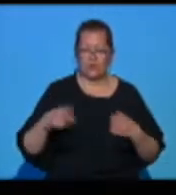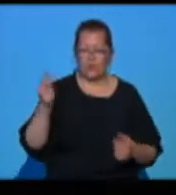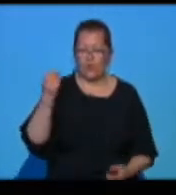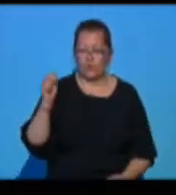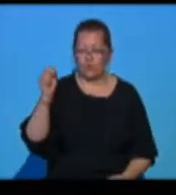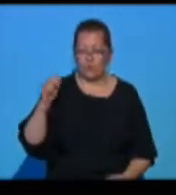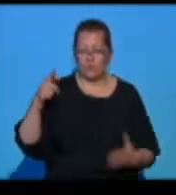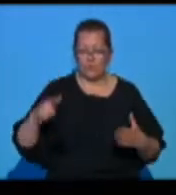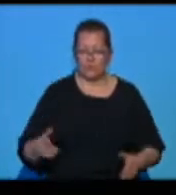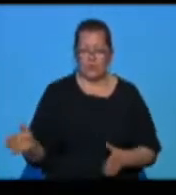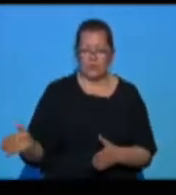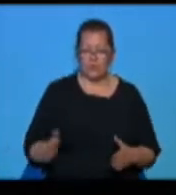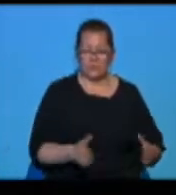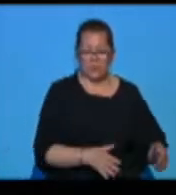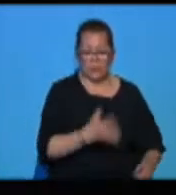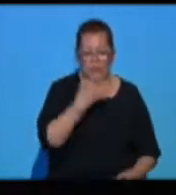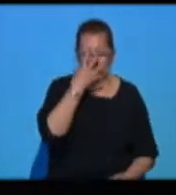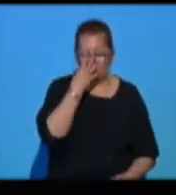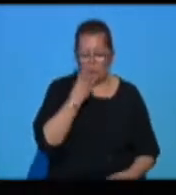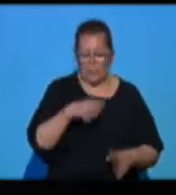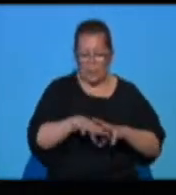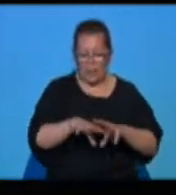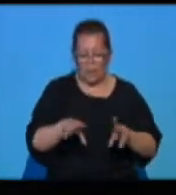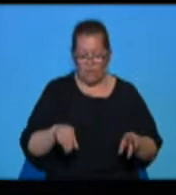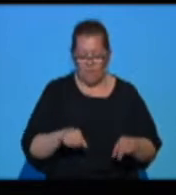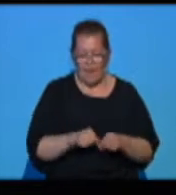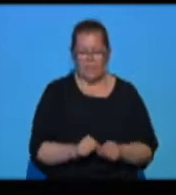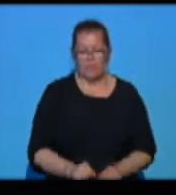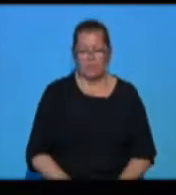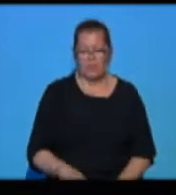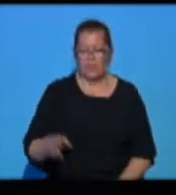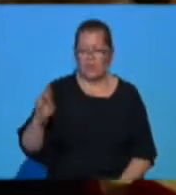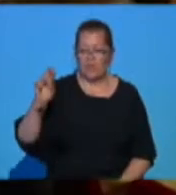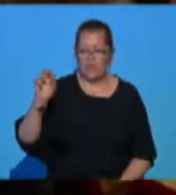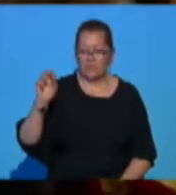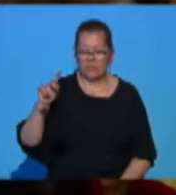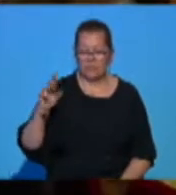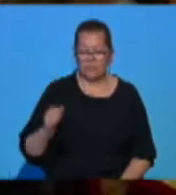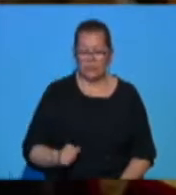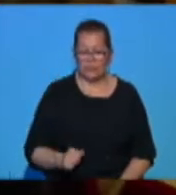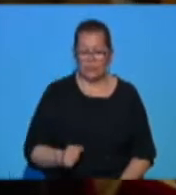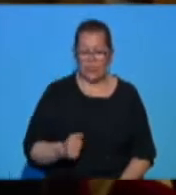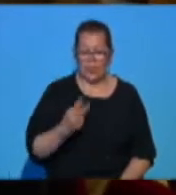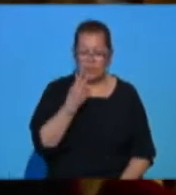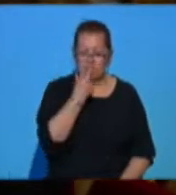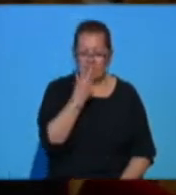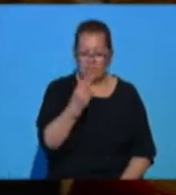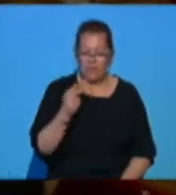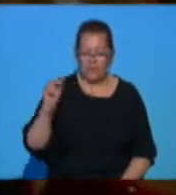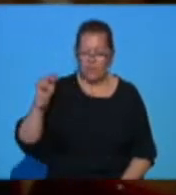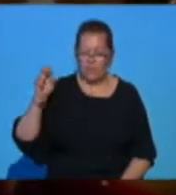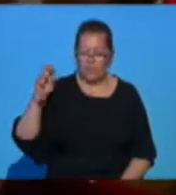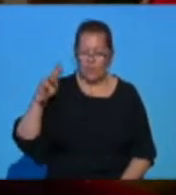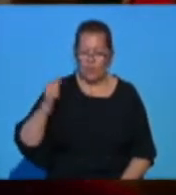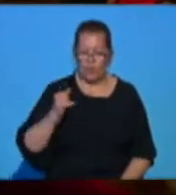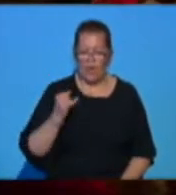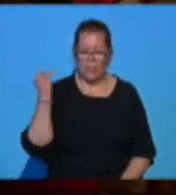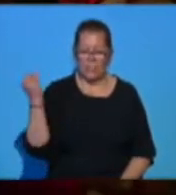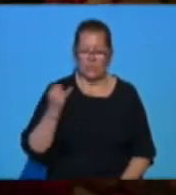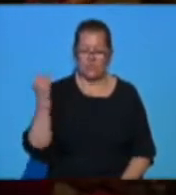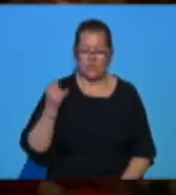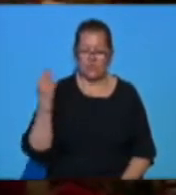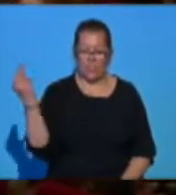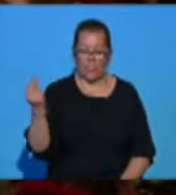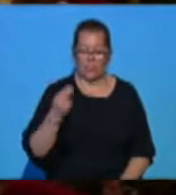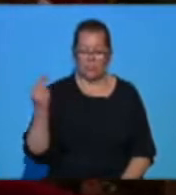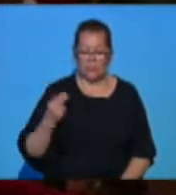Pornind de la micile drame cotidiene ale familiei sale din Quebec, regizorul își poartă publicul prin istoria agitată a orașului, de la